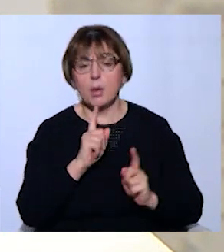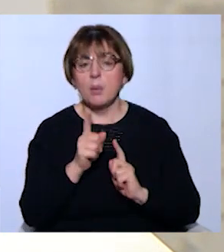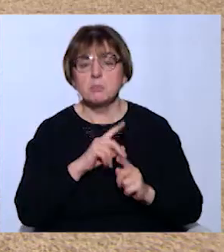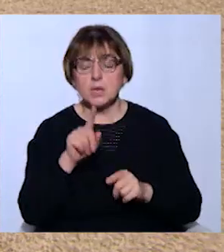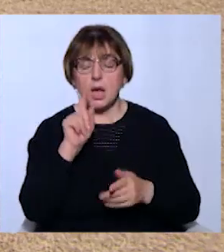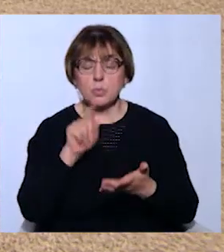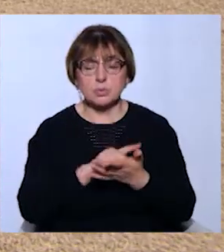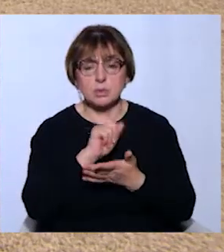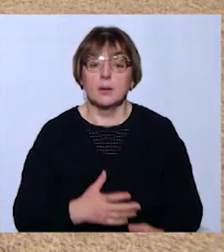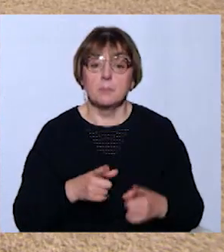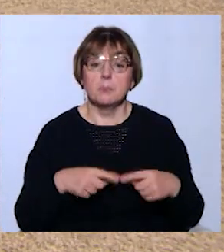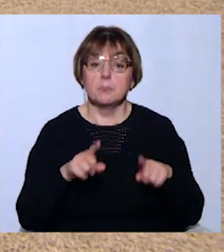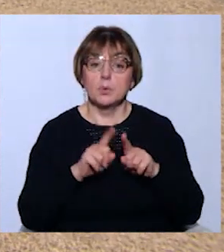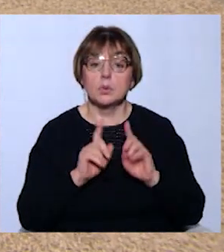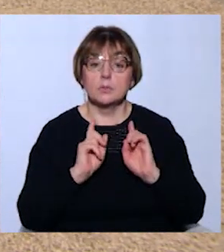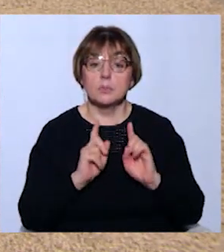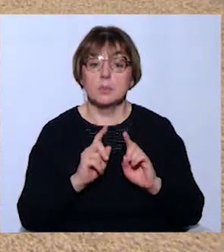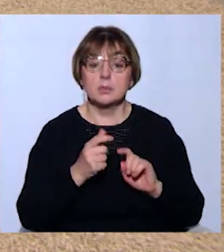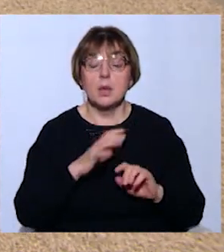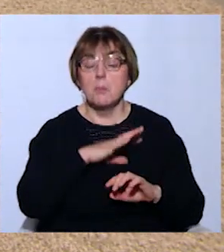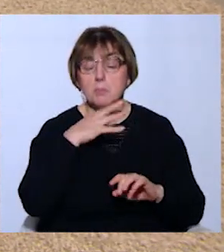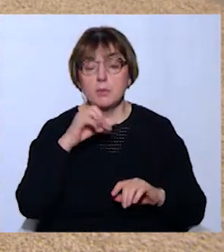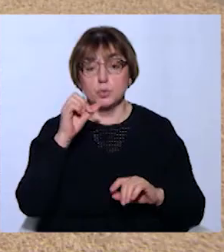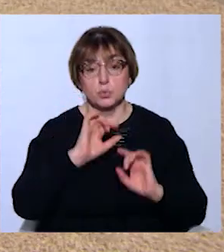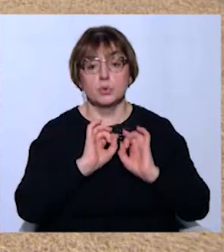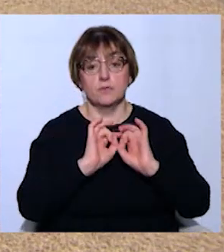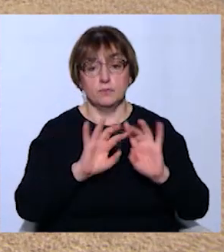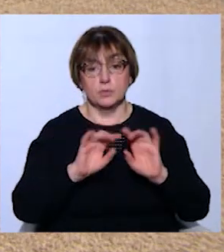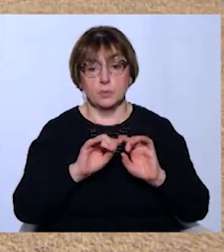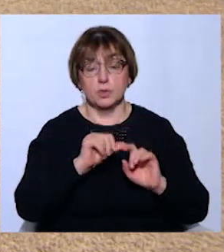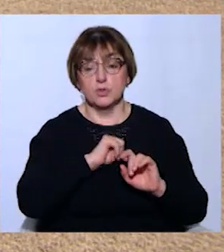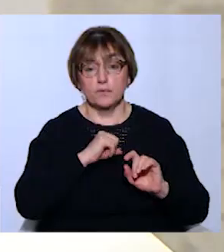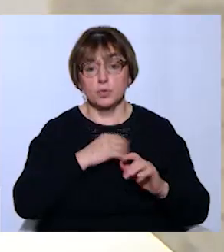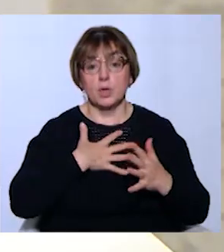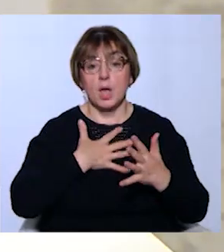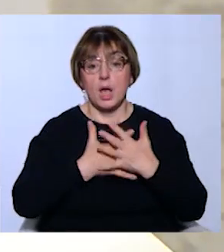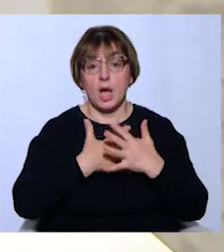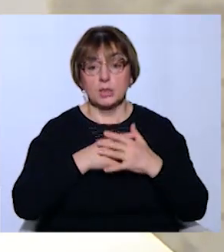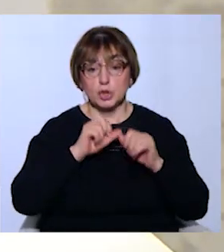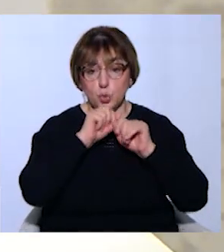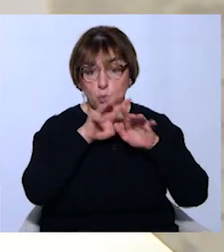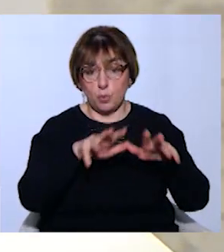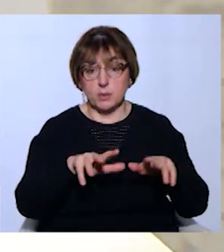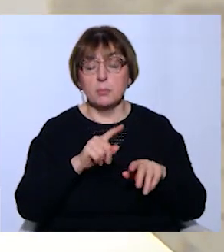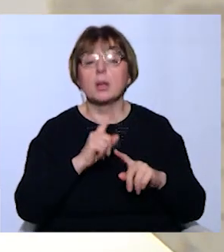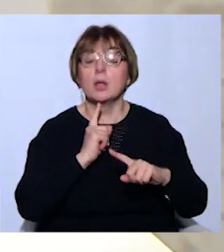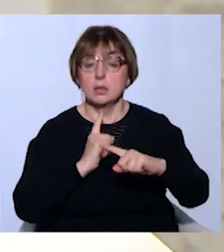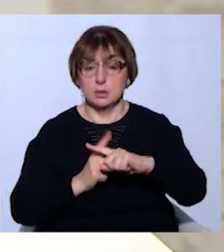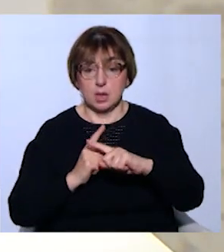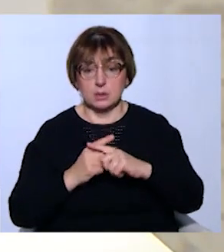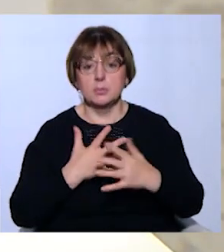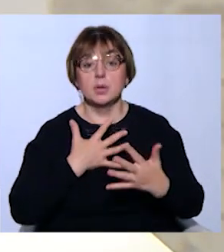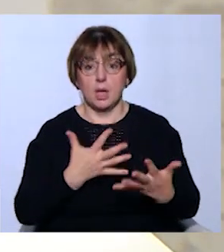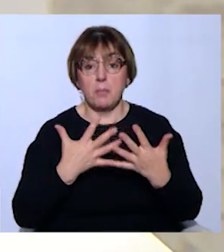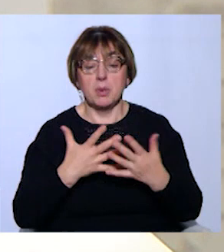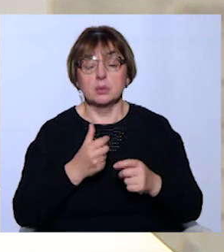მკურნალობა. მიუხედავად იმისა, რომ ბევრი ცუდი ვისაუბრე ხა მე რადიოაქტიურობაზე, მინდა ვთქვა, რომ მას ძალიან ბევრი დადებითი ეფექტიც აქვს და